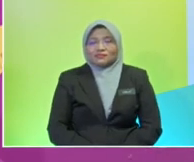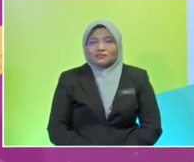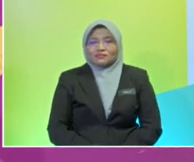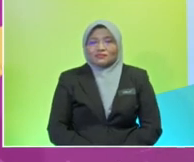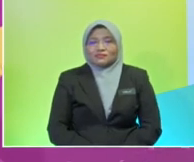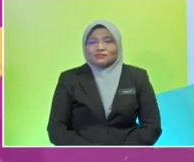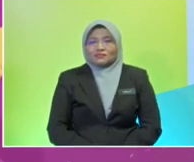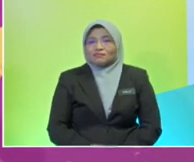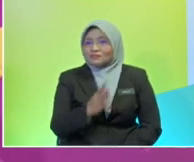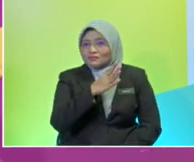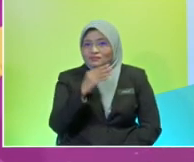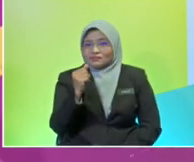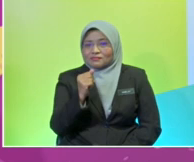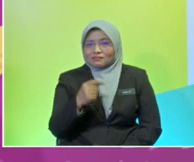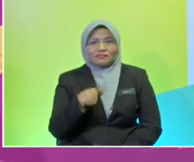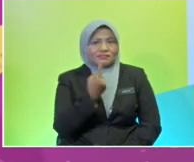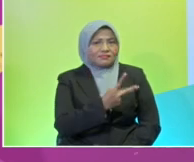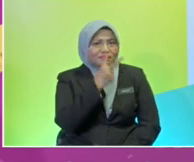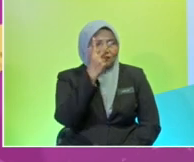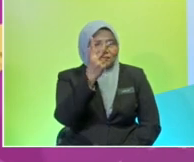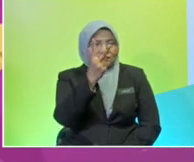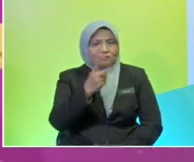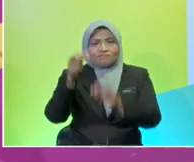dan kita saksikan